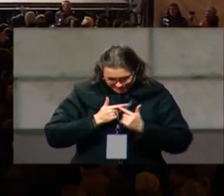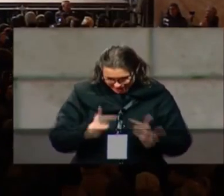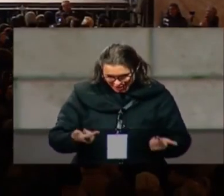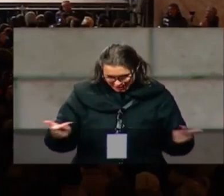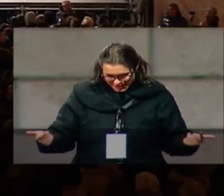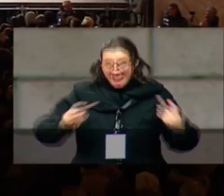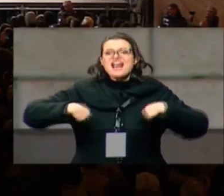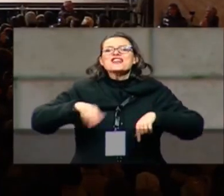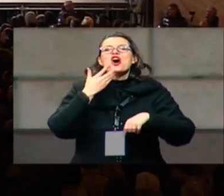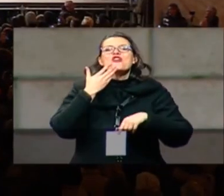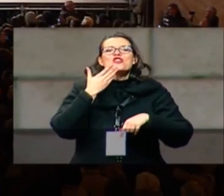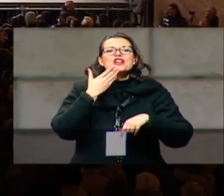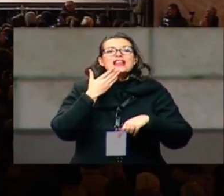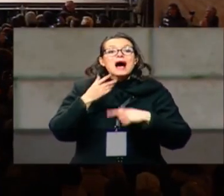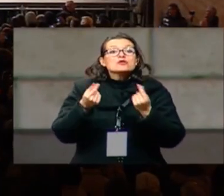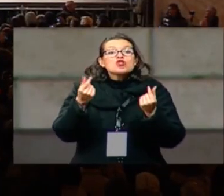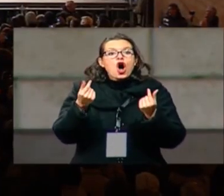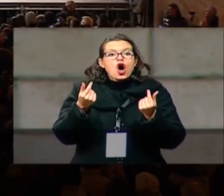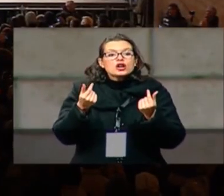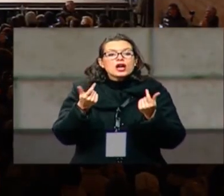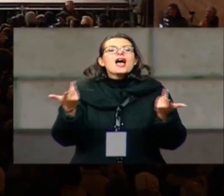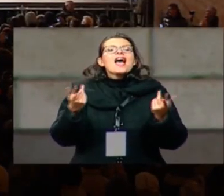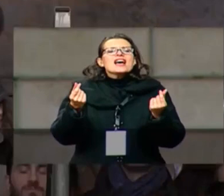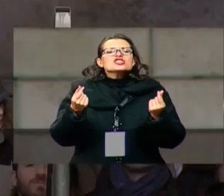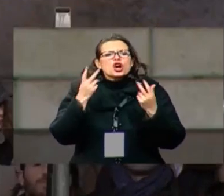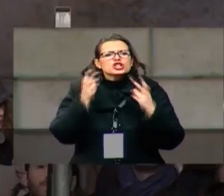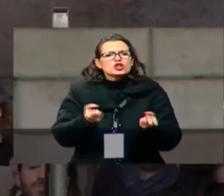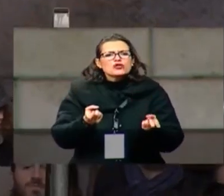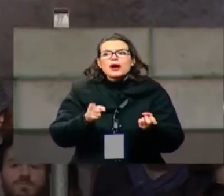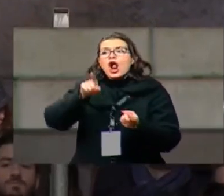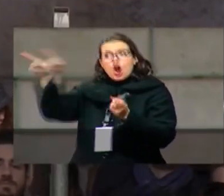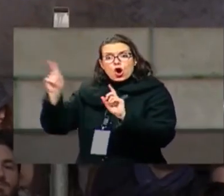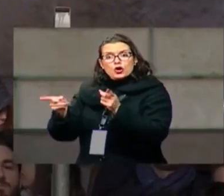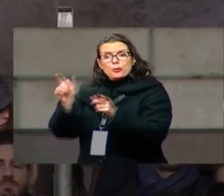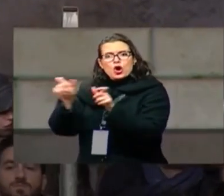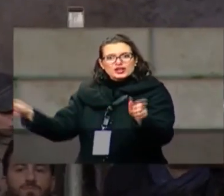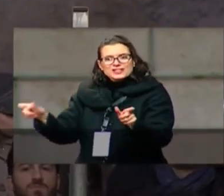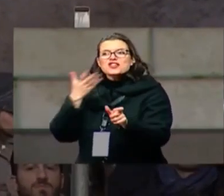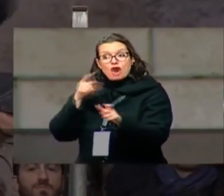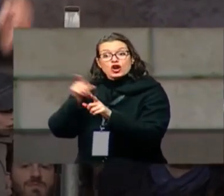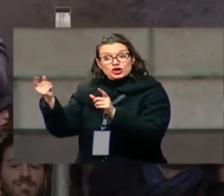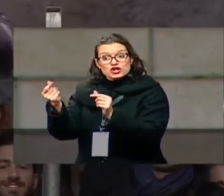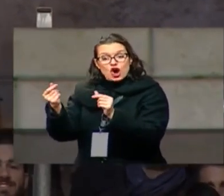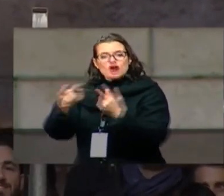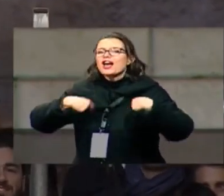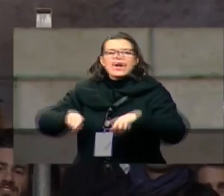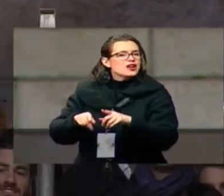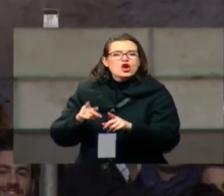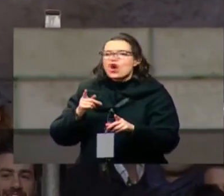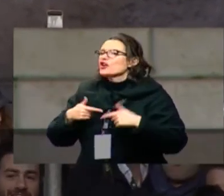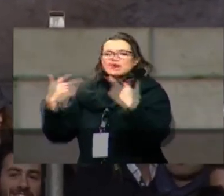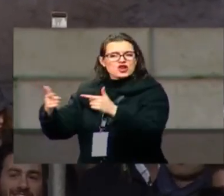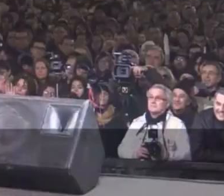i soldi i soldi li troviamo loro loro che vogliono i soldi non glieli dà nessuno Anzi sono costretti a pagare i